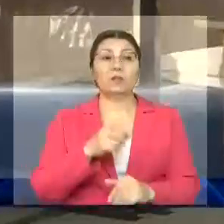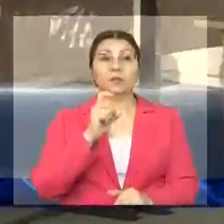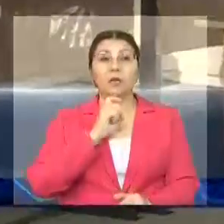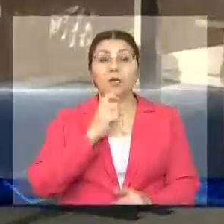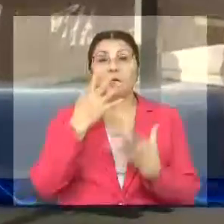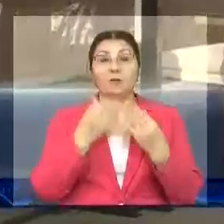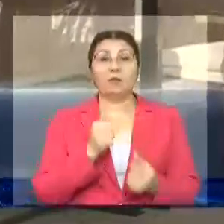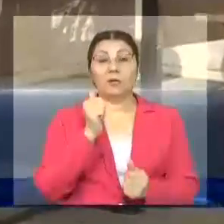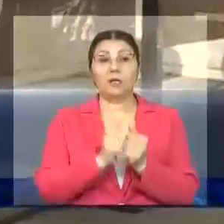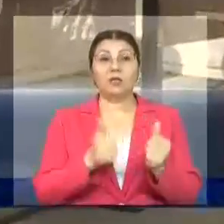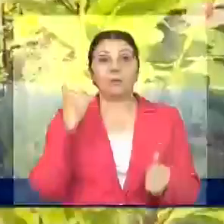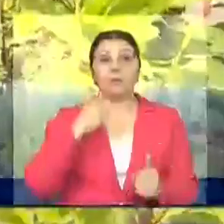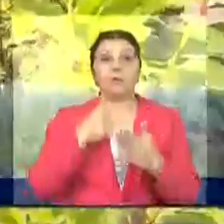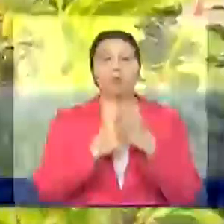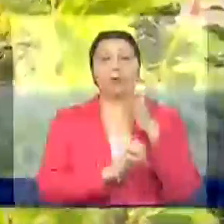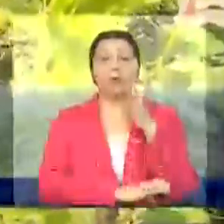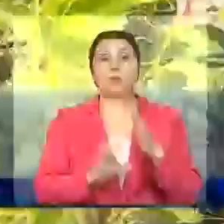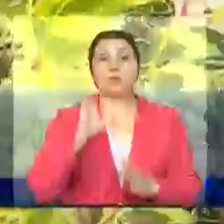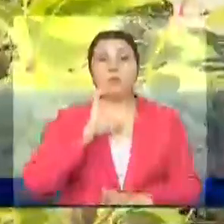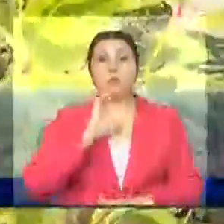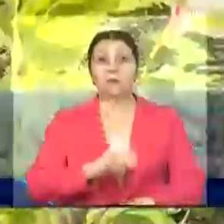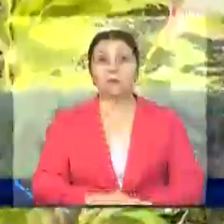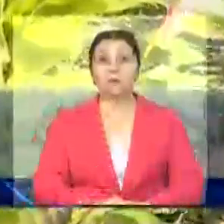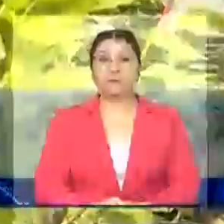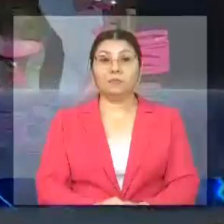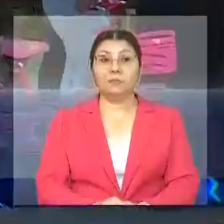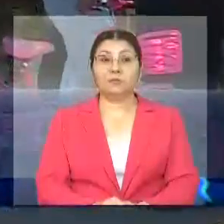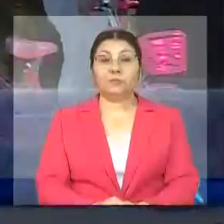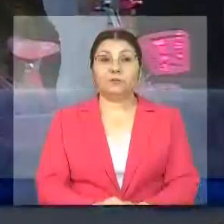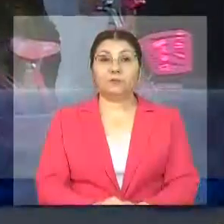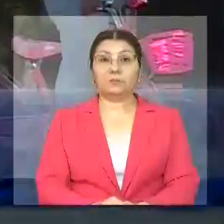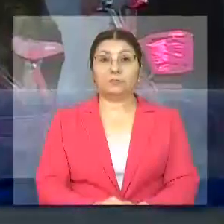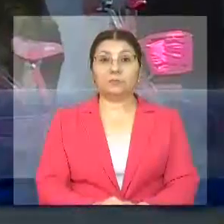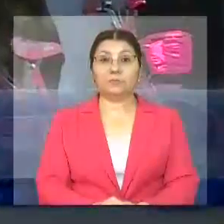каждую неделю вплоть до конца сентября. Николай Сырбов, Азамат Сауханов, телеканал Актобе.